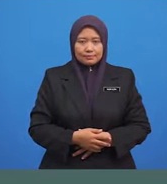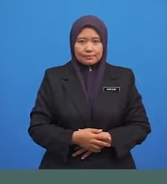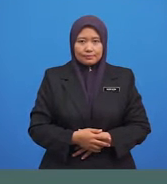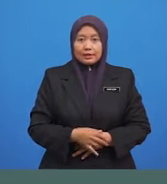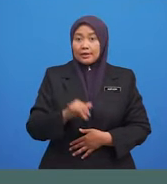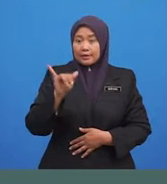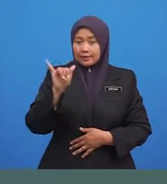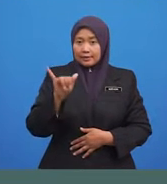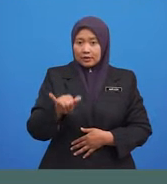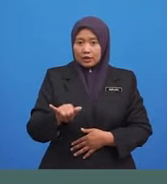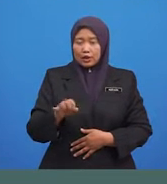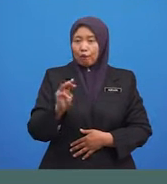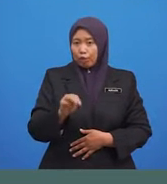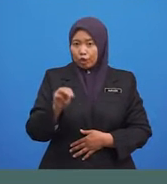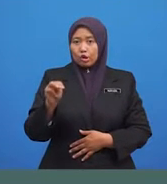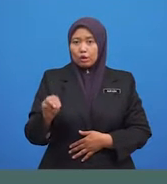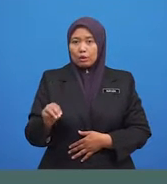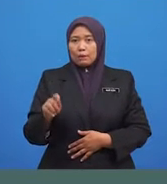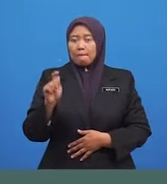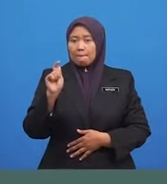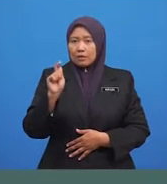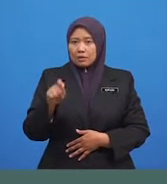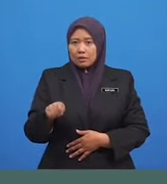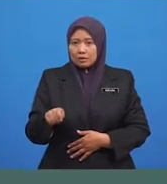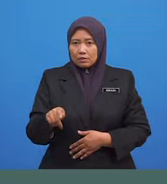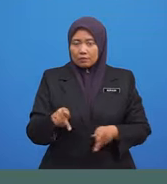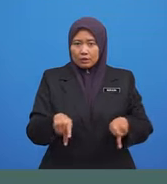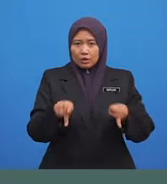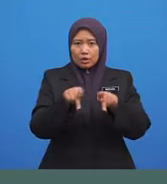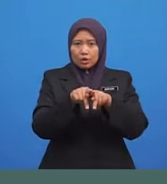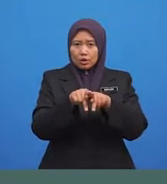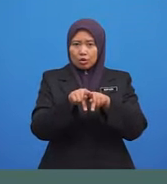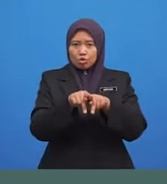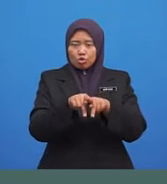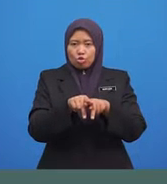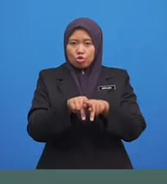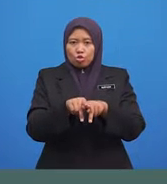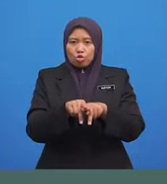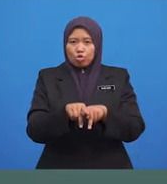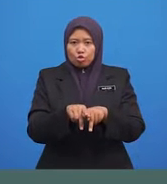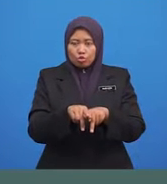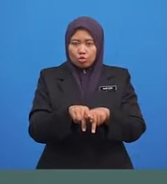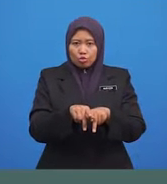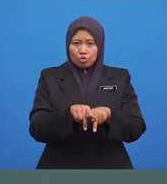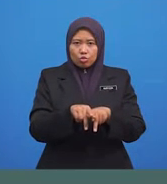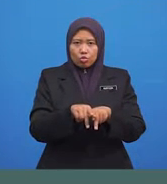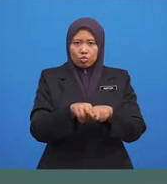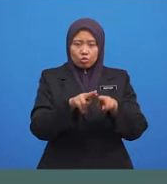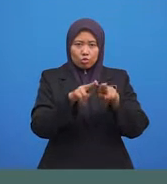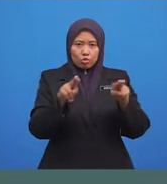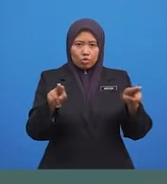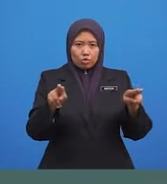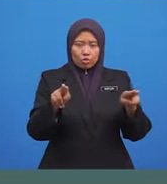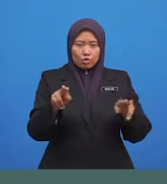Ya, murid-murid perlulah mengukur dari hujung sebelah kiri buku ini hingga ke hujung